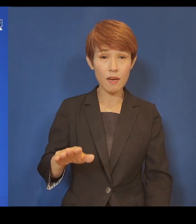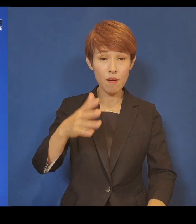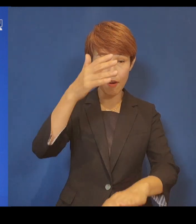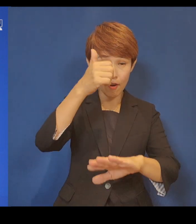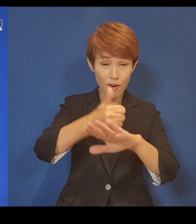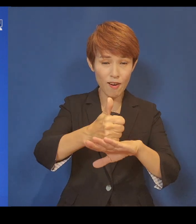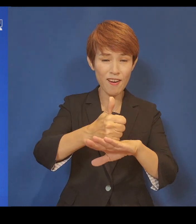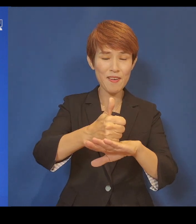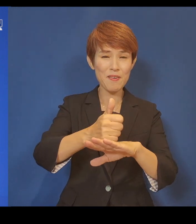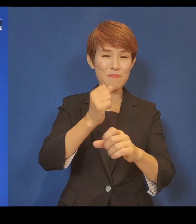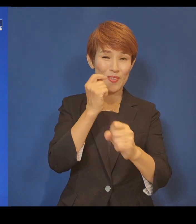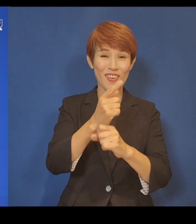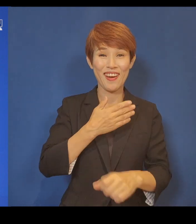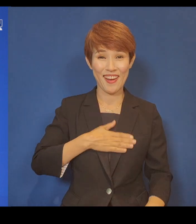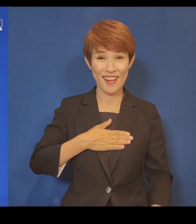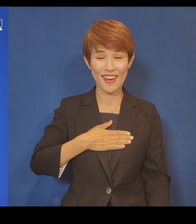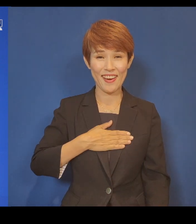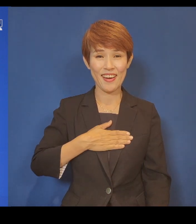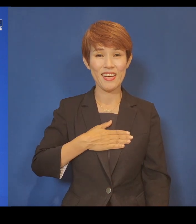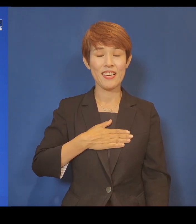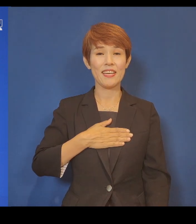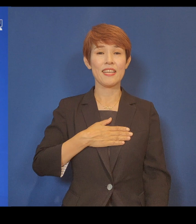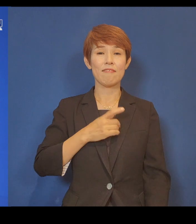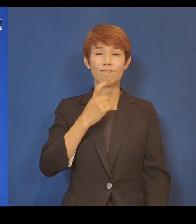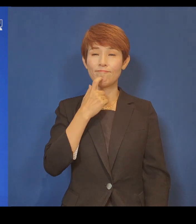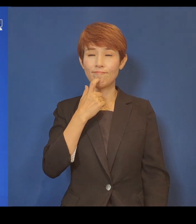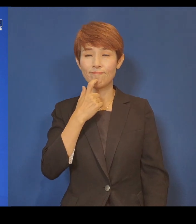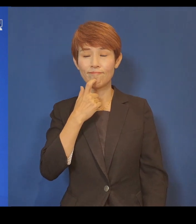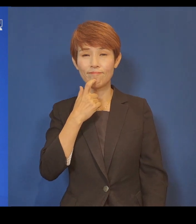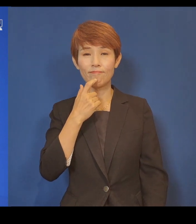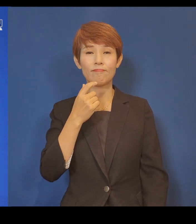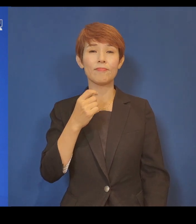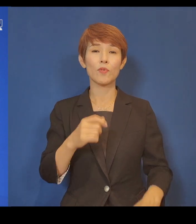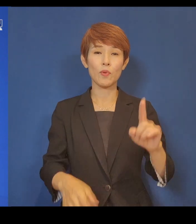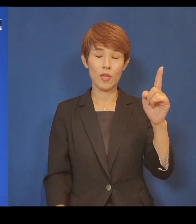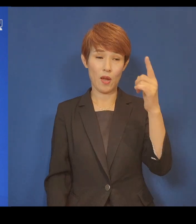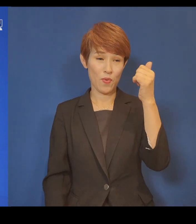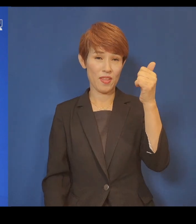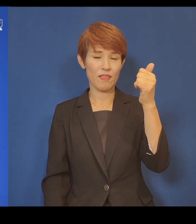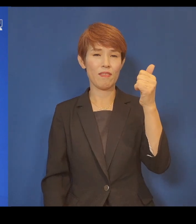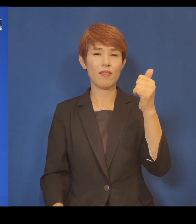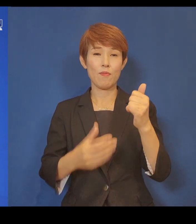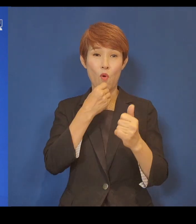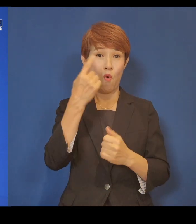끝을 압니다. 그의 후손으로 예수님이 오셨어요.